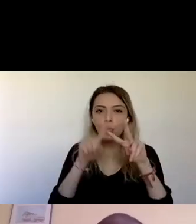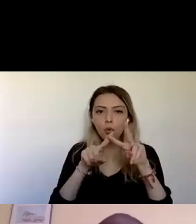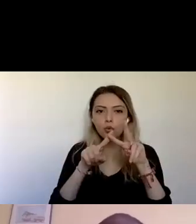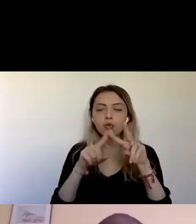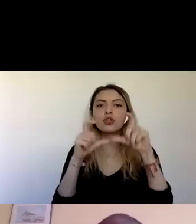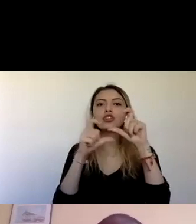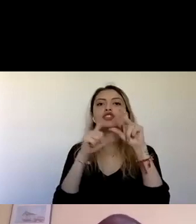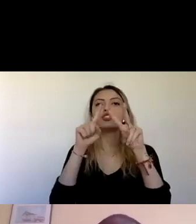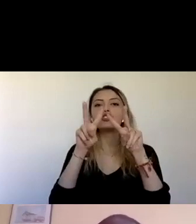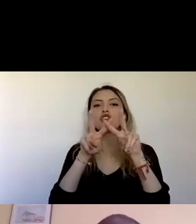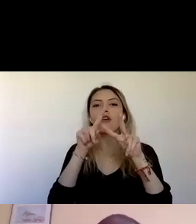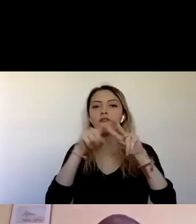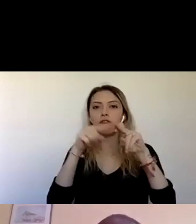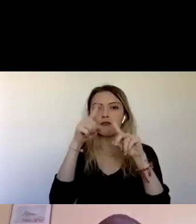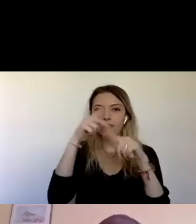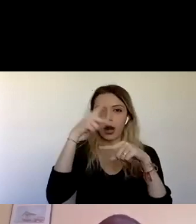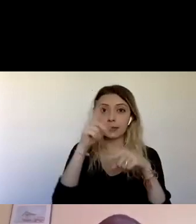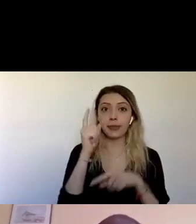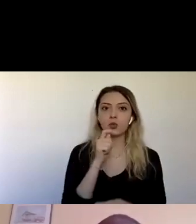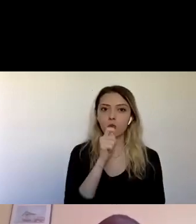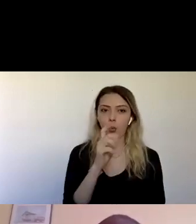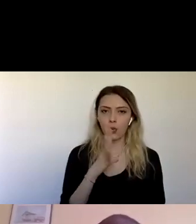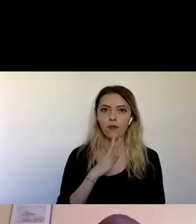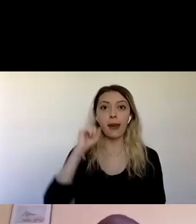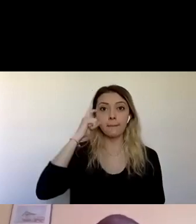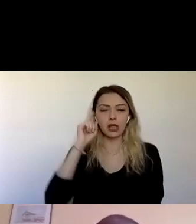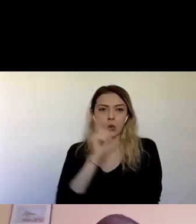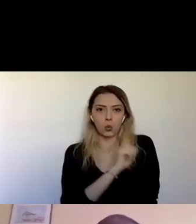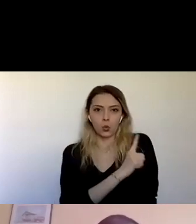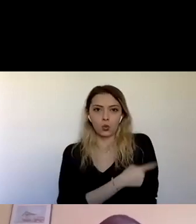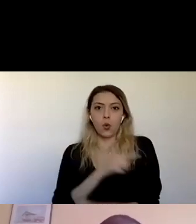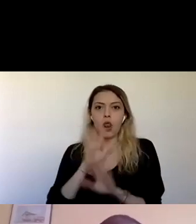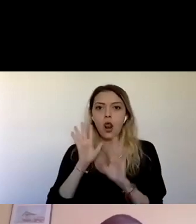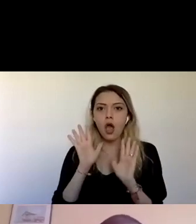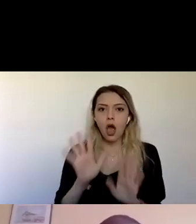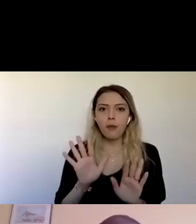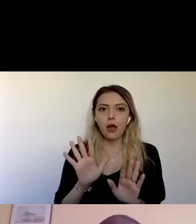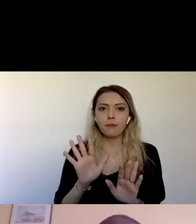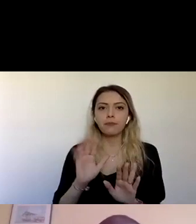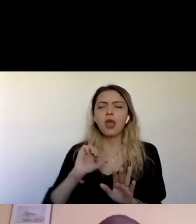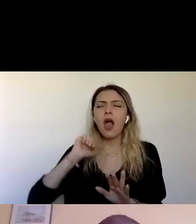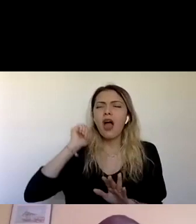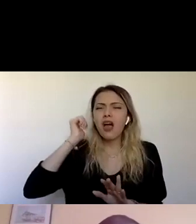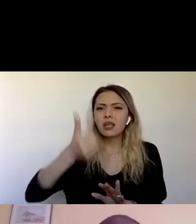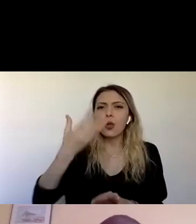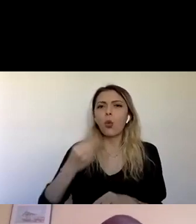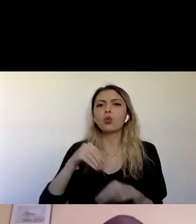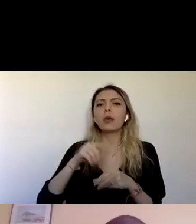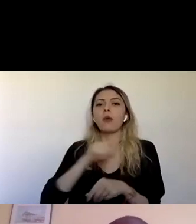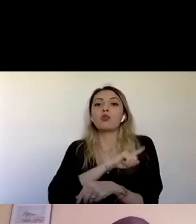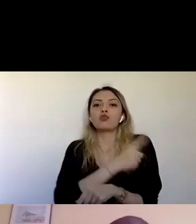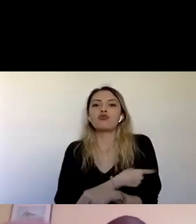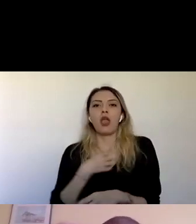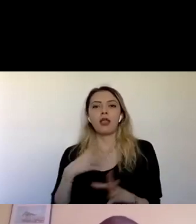Bilgi güçtür. Fakat her zaman olduğu gibi bu gücü kendine saklamak isteyenler var. Yüzyıllarca dünyanın her yanında kitaplar